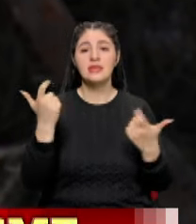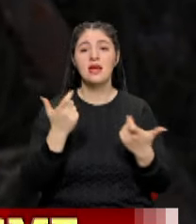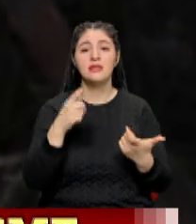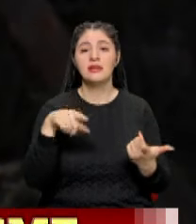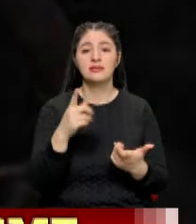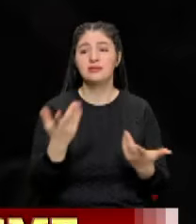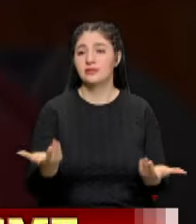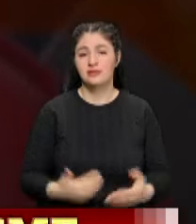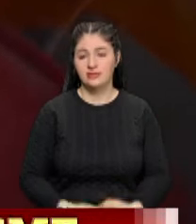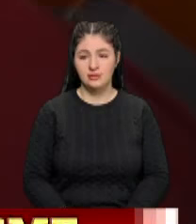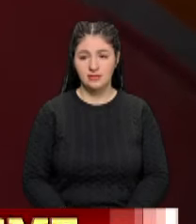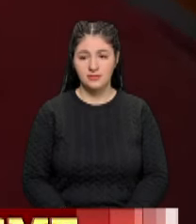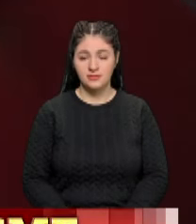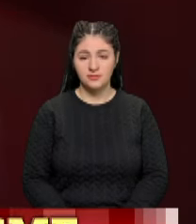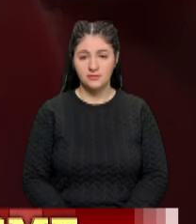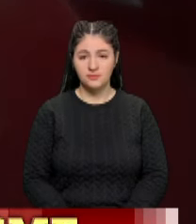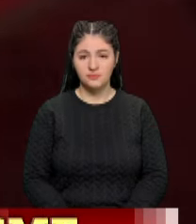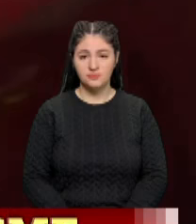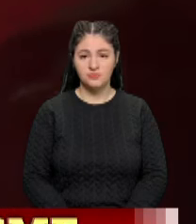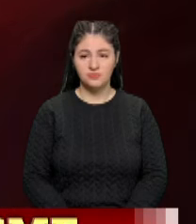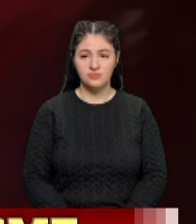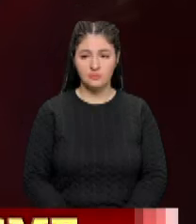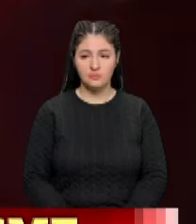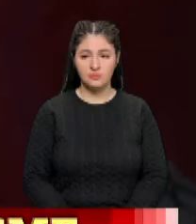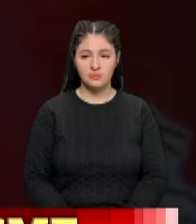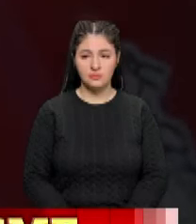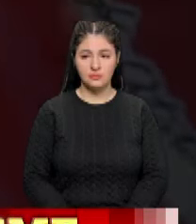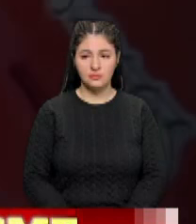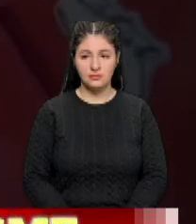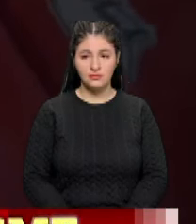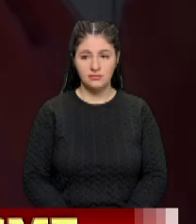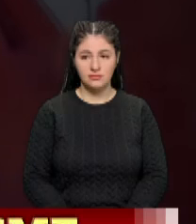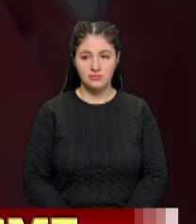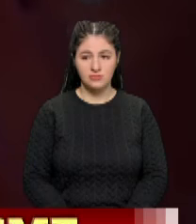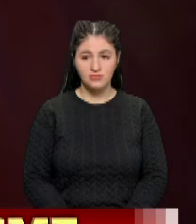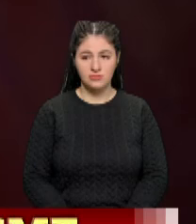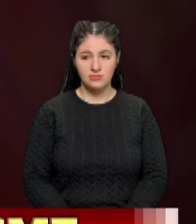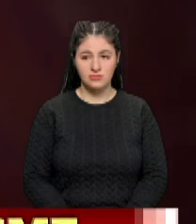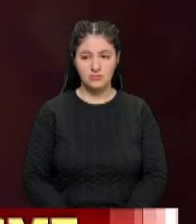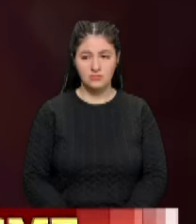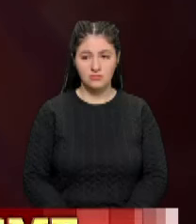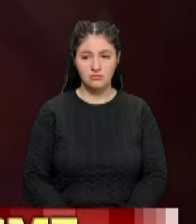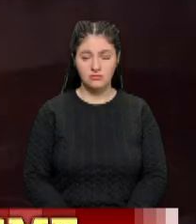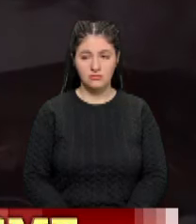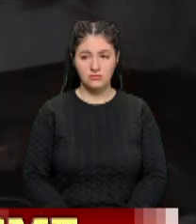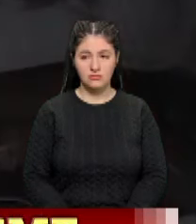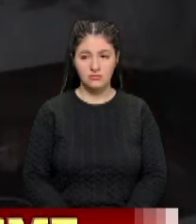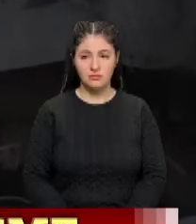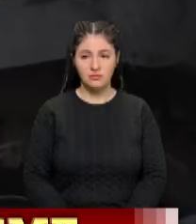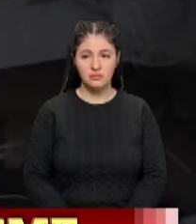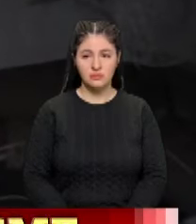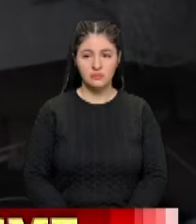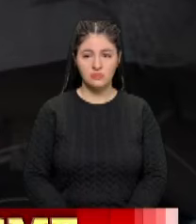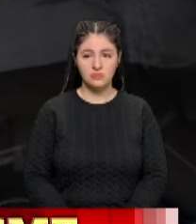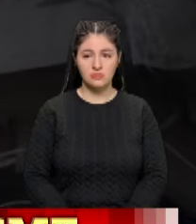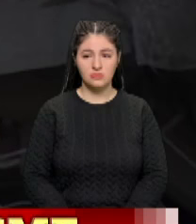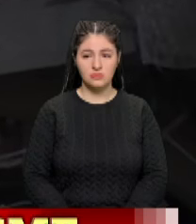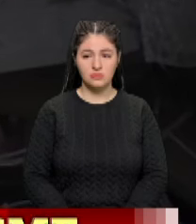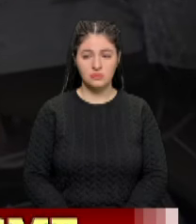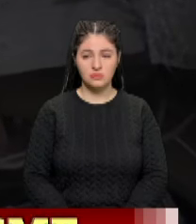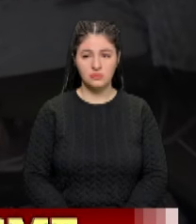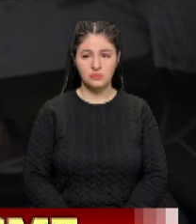Neredesiniz? Bir ay doğar ilk akşamdan geceden. Neydem, neydem